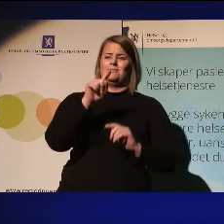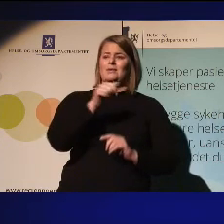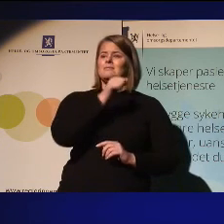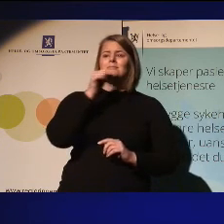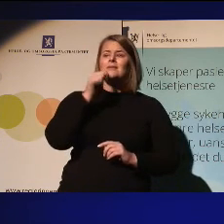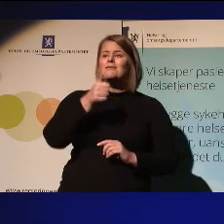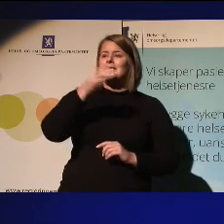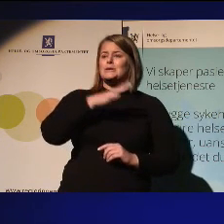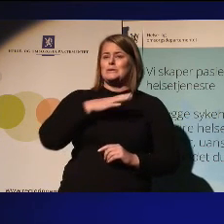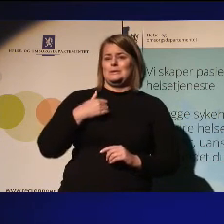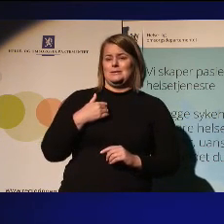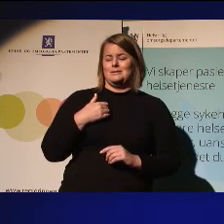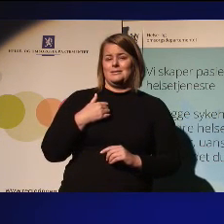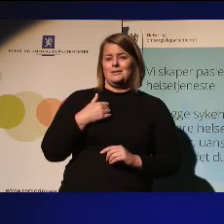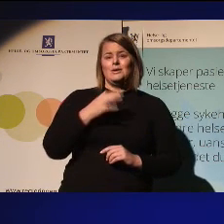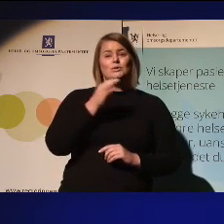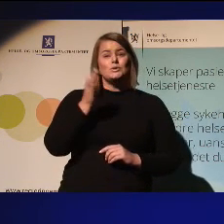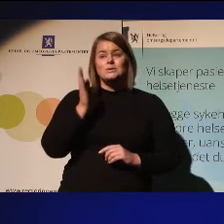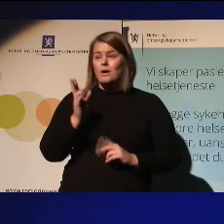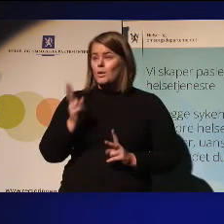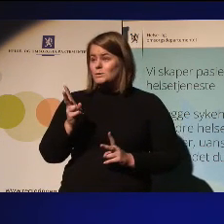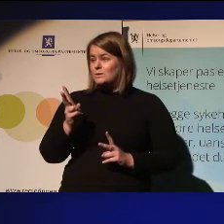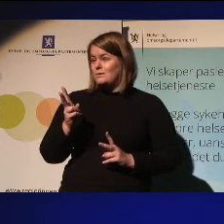kjempeviktig. Tusen takk også